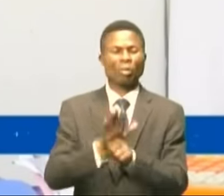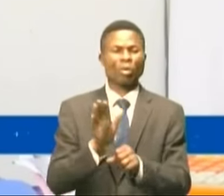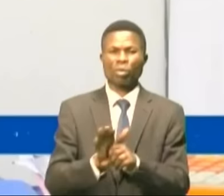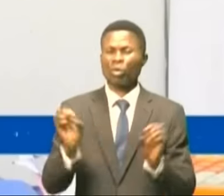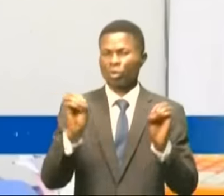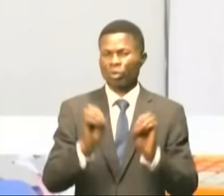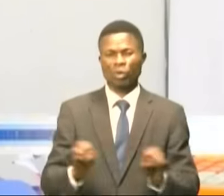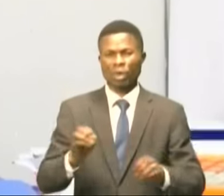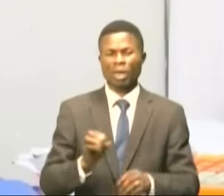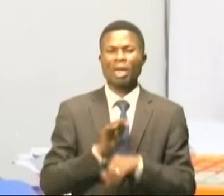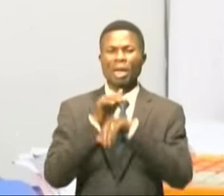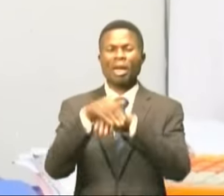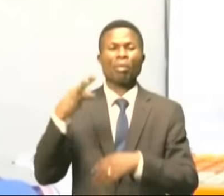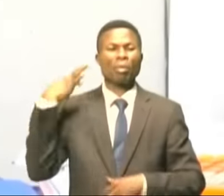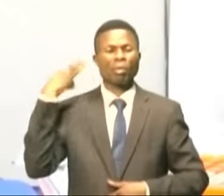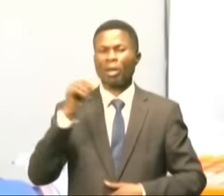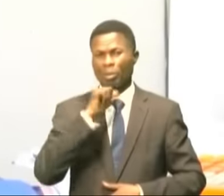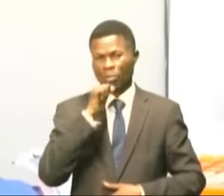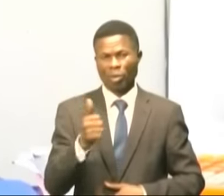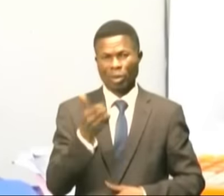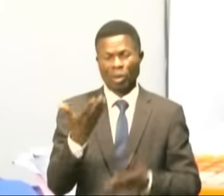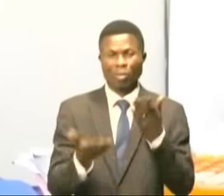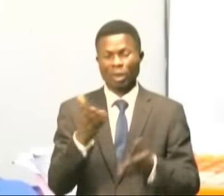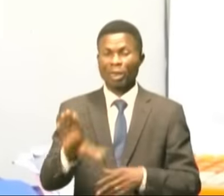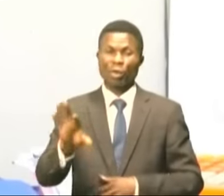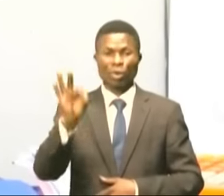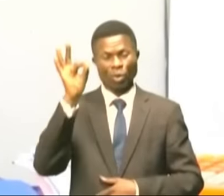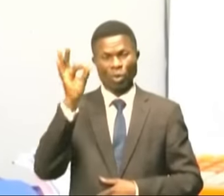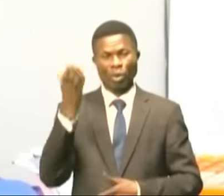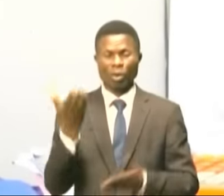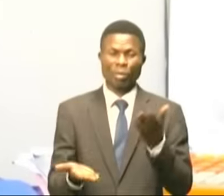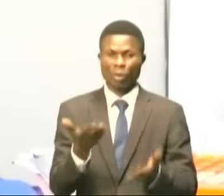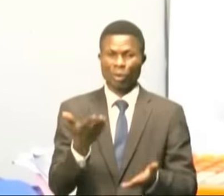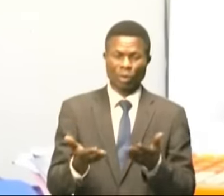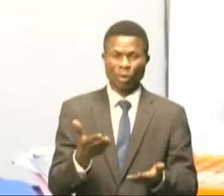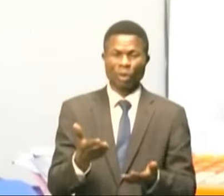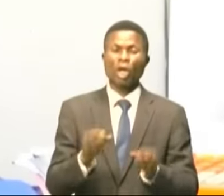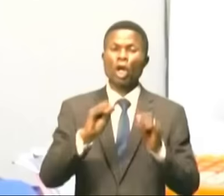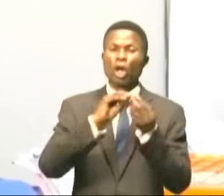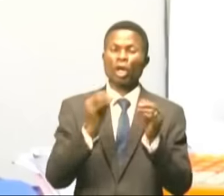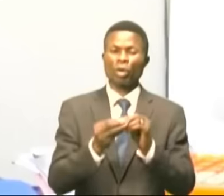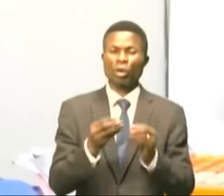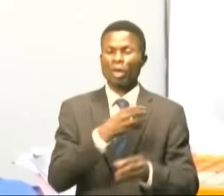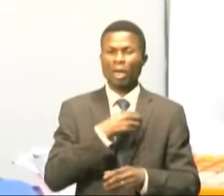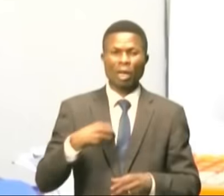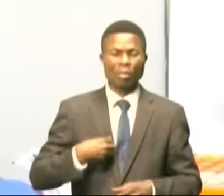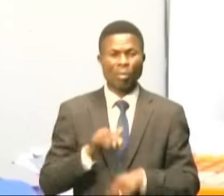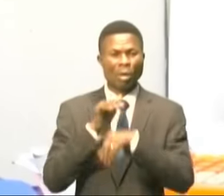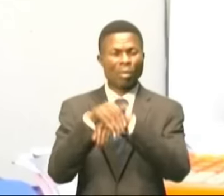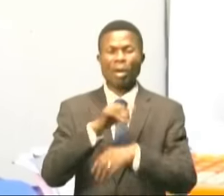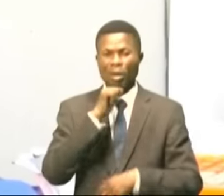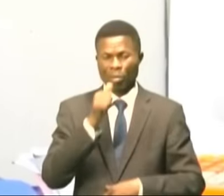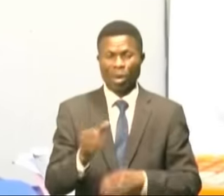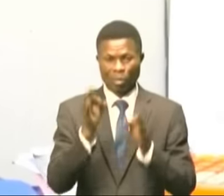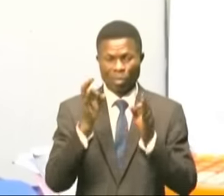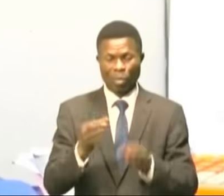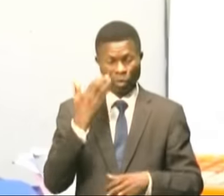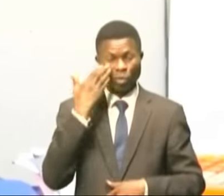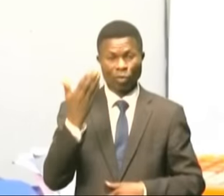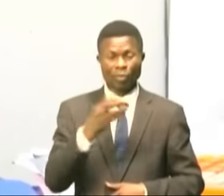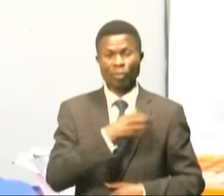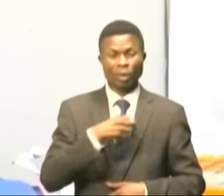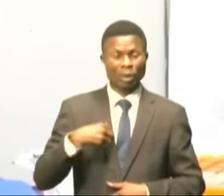de postuler. Peut-être qu'il y a eu un choix ou il y a eu un quota qu'on a dit que les femmes ne doivent pas postuler. Mais j'estime, s'il n'y a